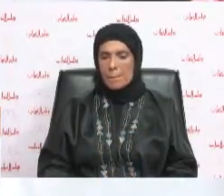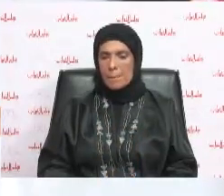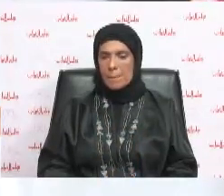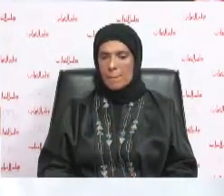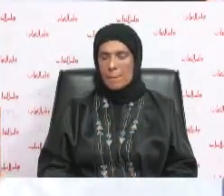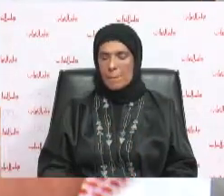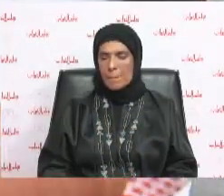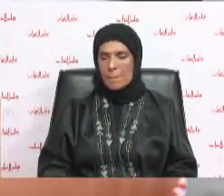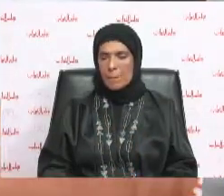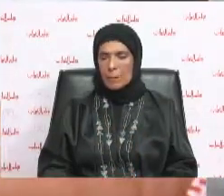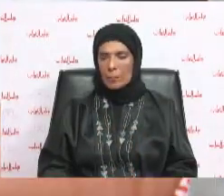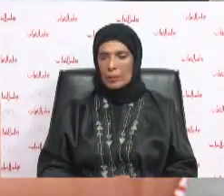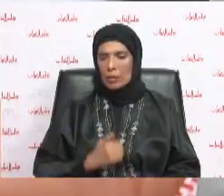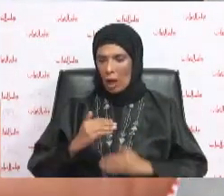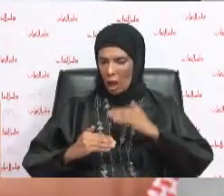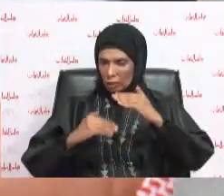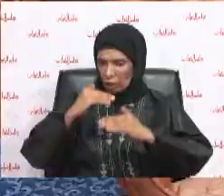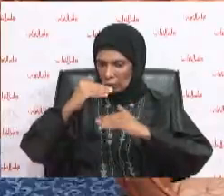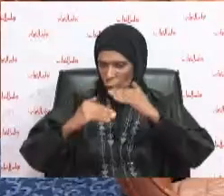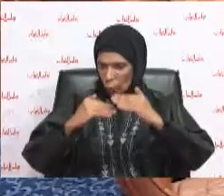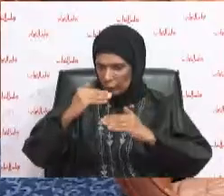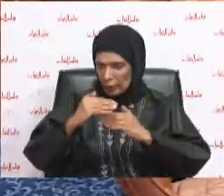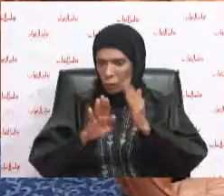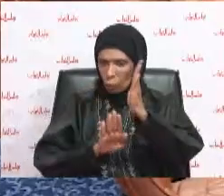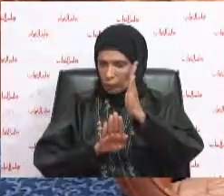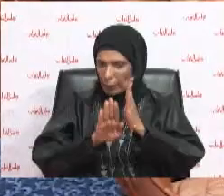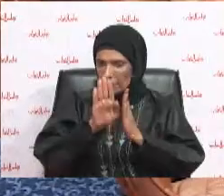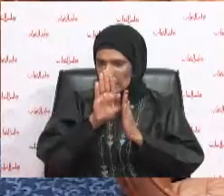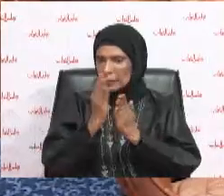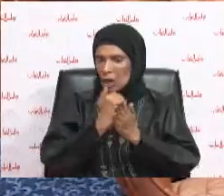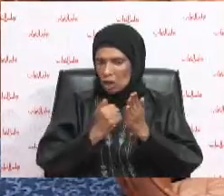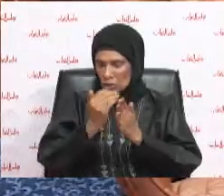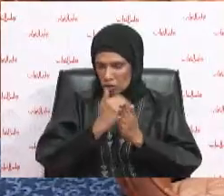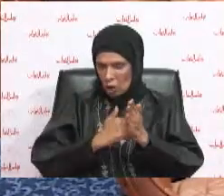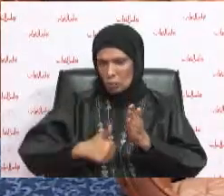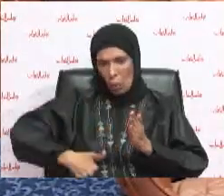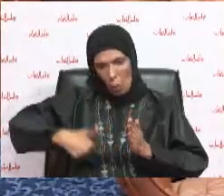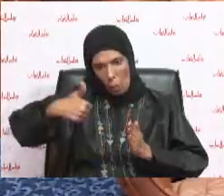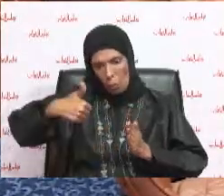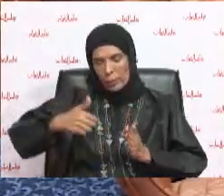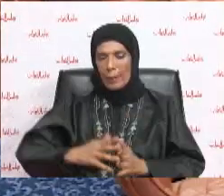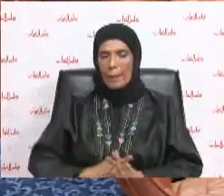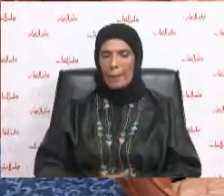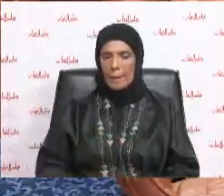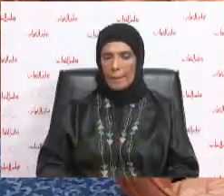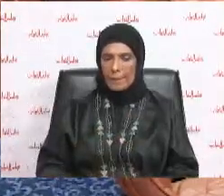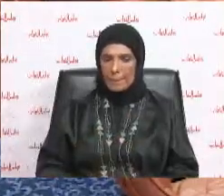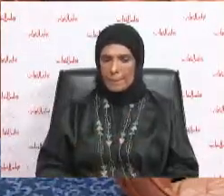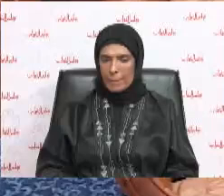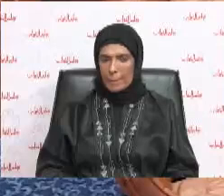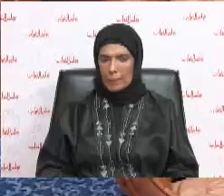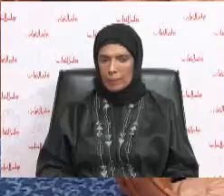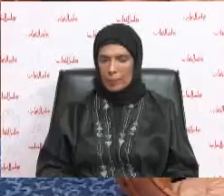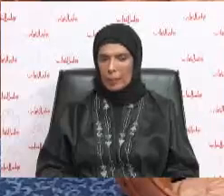مجال أنه أنا أطلع تنمية داخل البلاد فهذا جيد. لذلك أنا